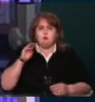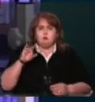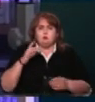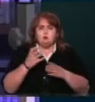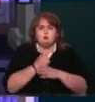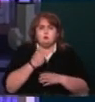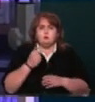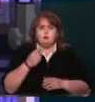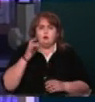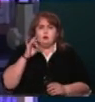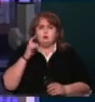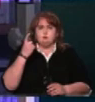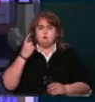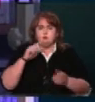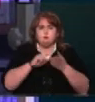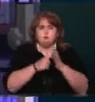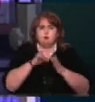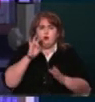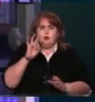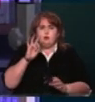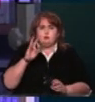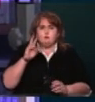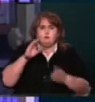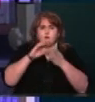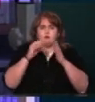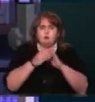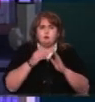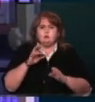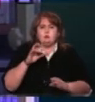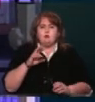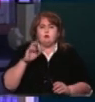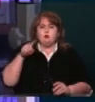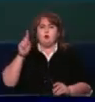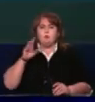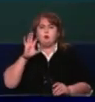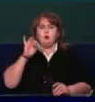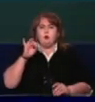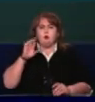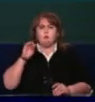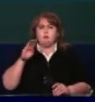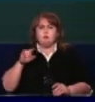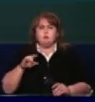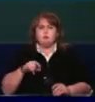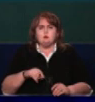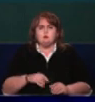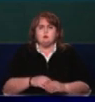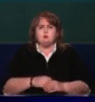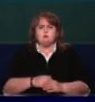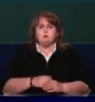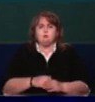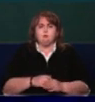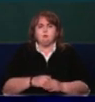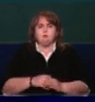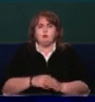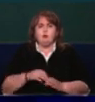так. Радиус первый умножить на n в квадрате, где n – это номер орбиты. Нильс Бор также рассчитал и